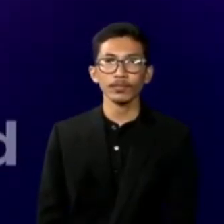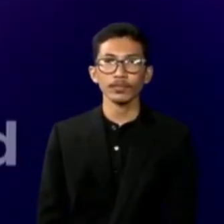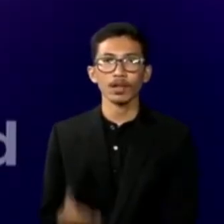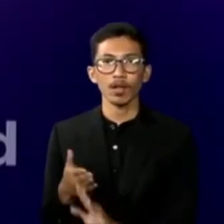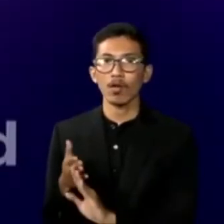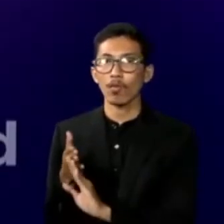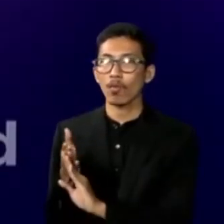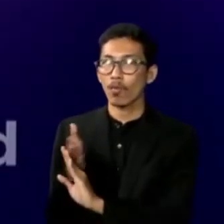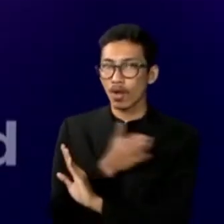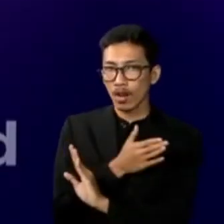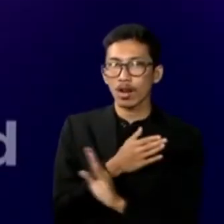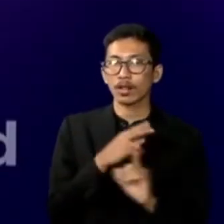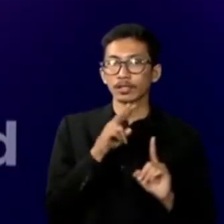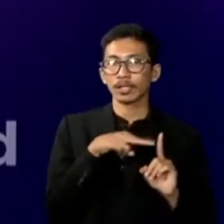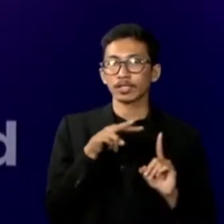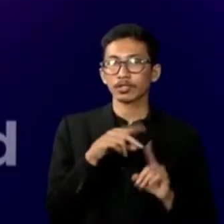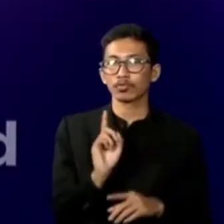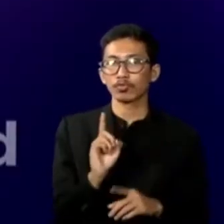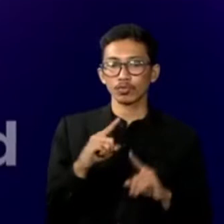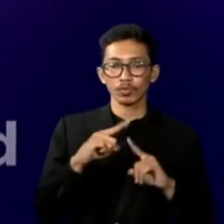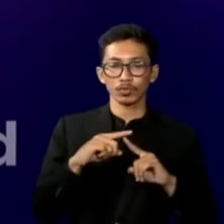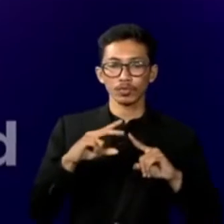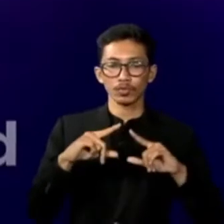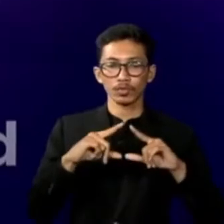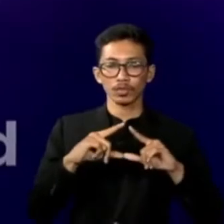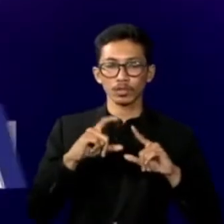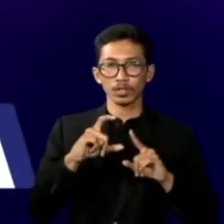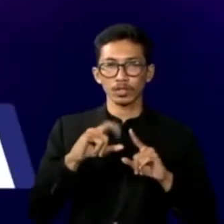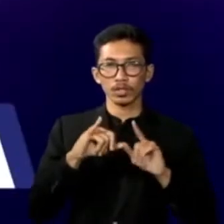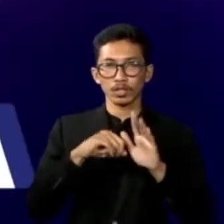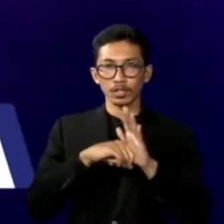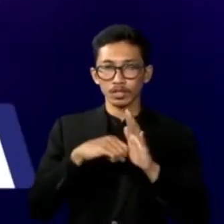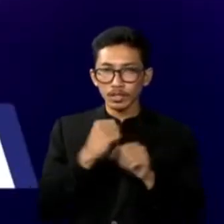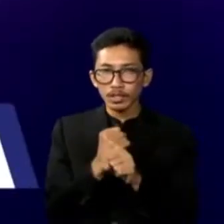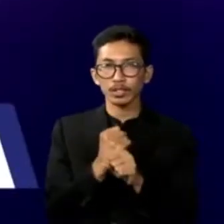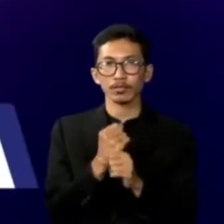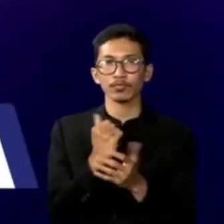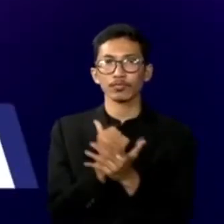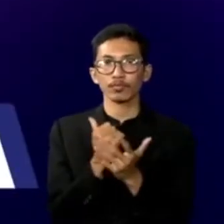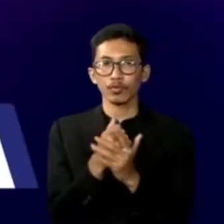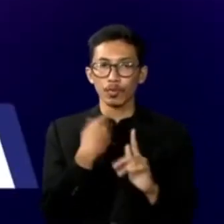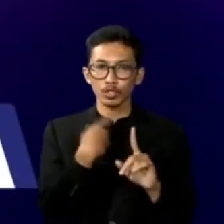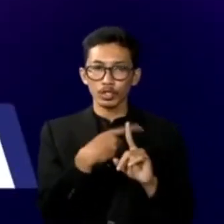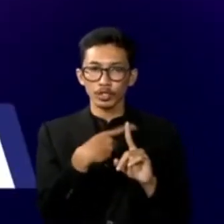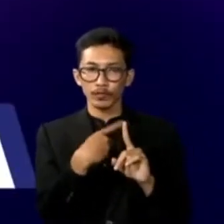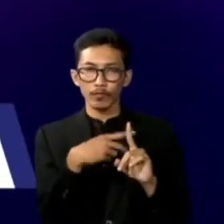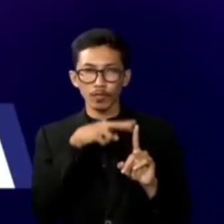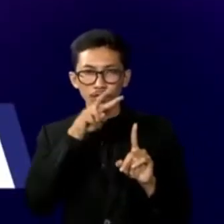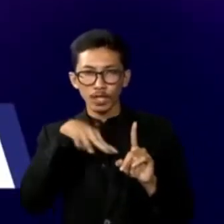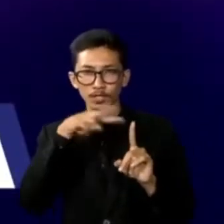trackingnya jadi tracking itu adalah mencari orang-orang yang positif atau